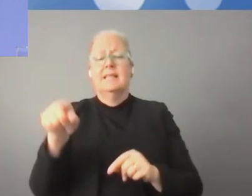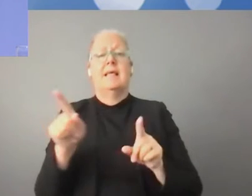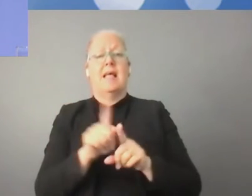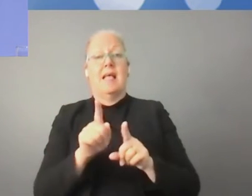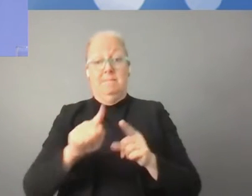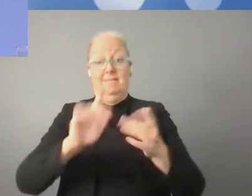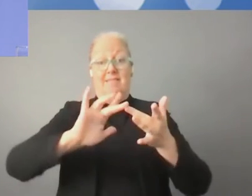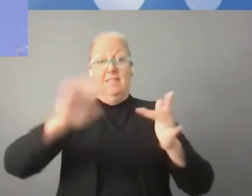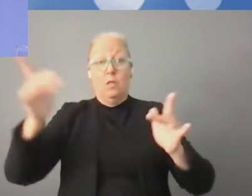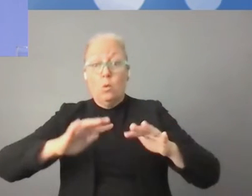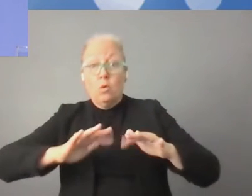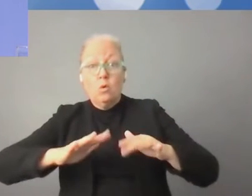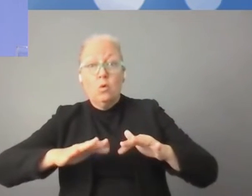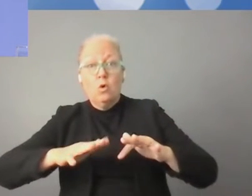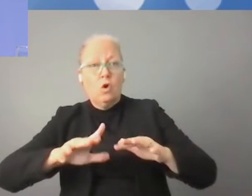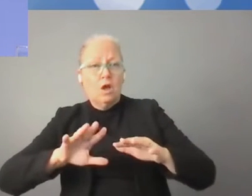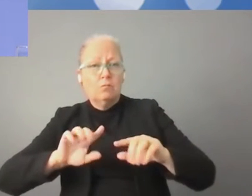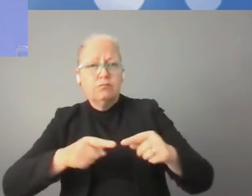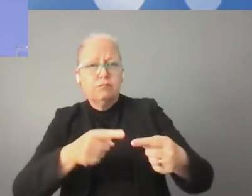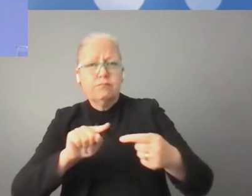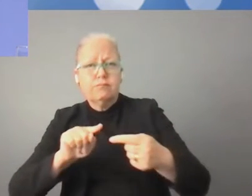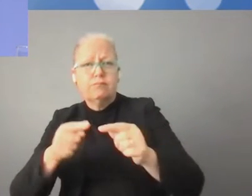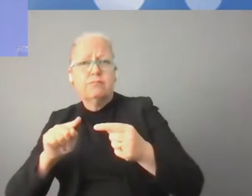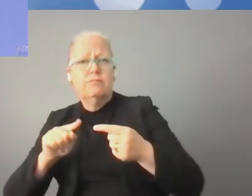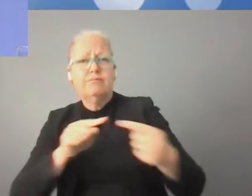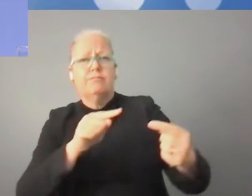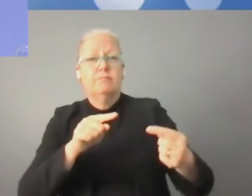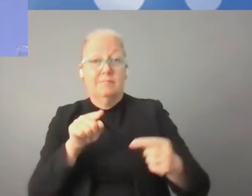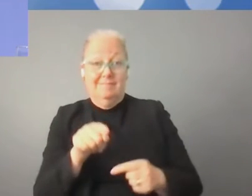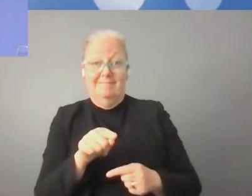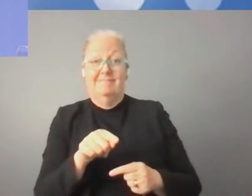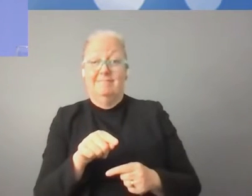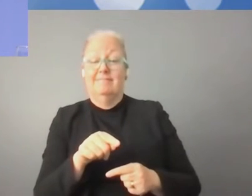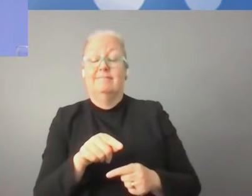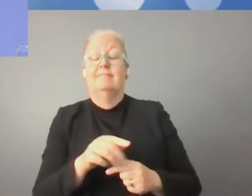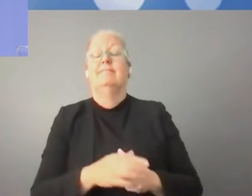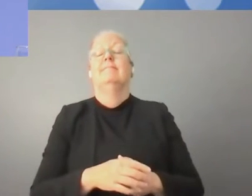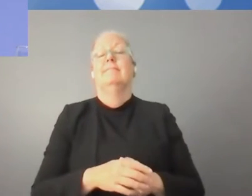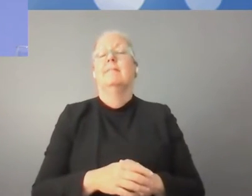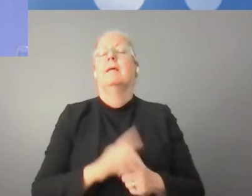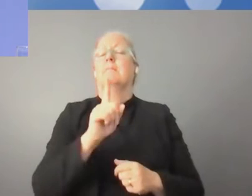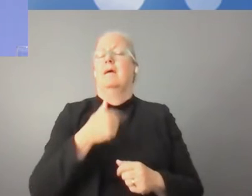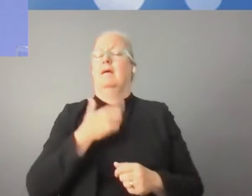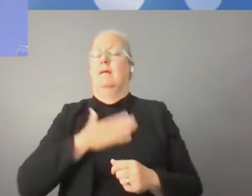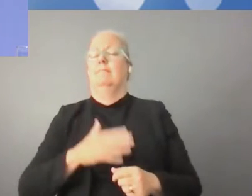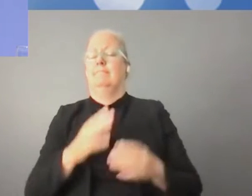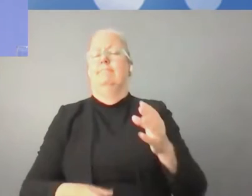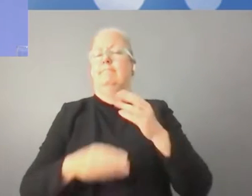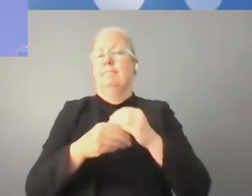говорить еще, пока было мало сказано – это то, что экономические образцы, экономические схемы некоторых